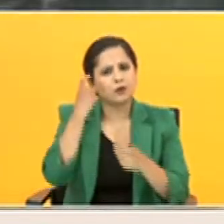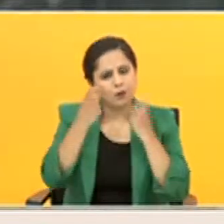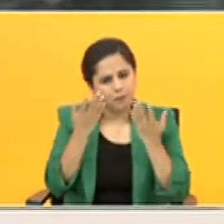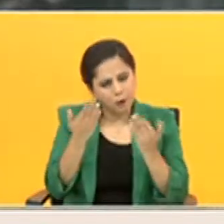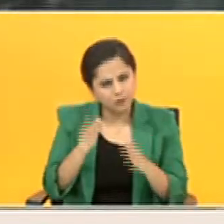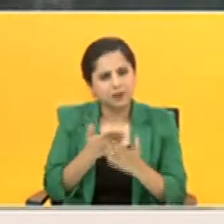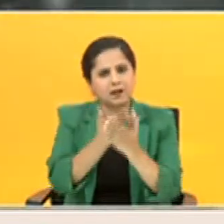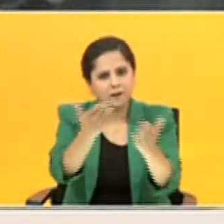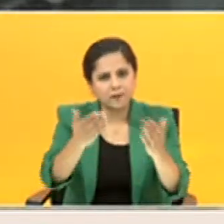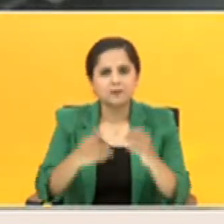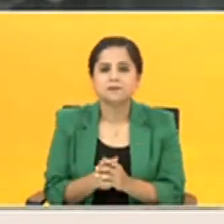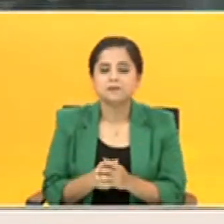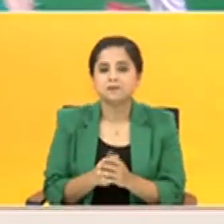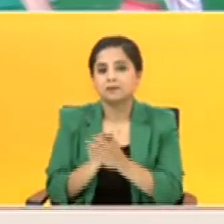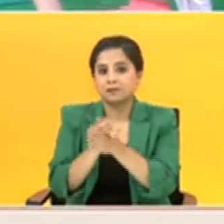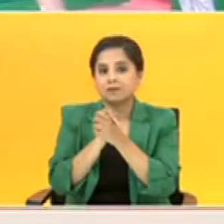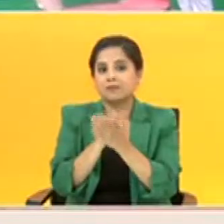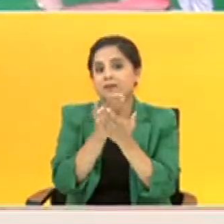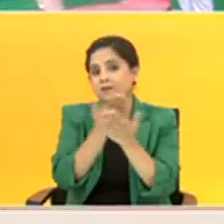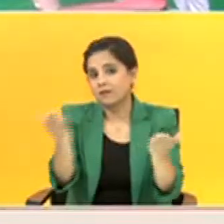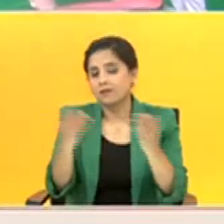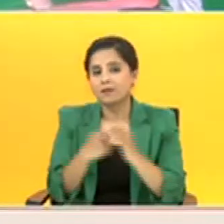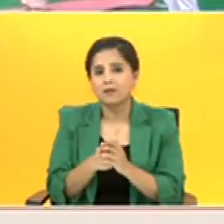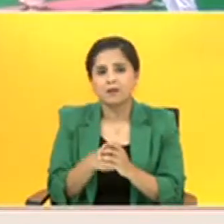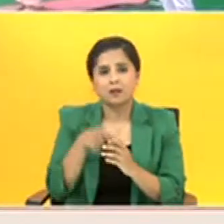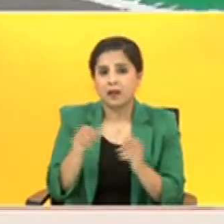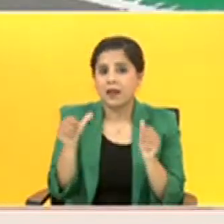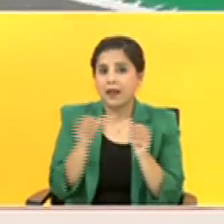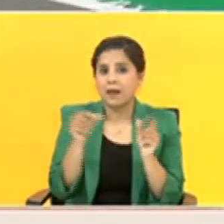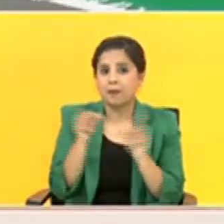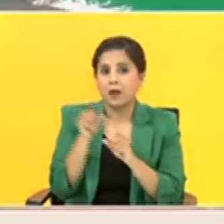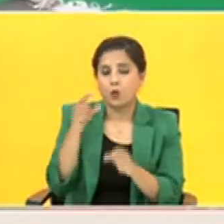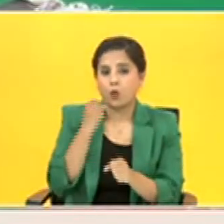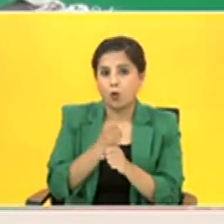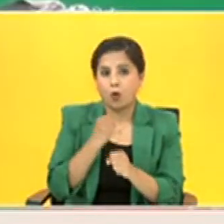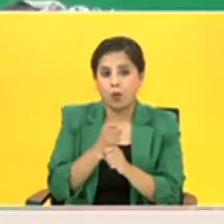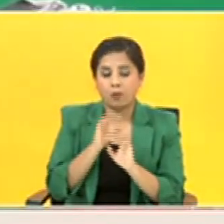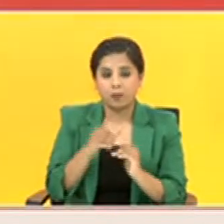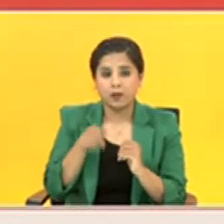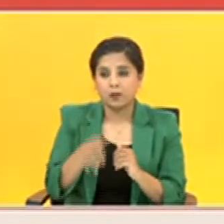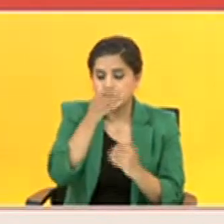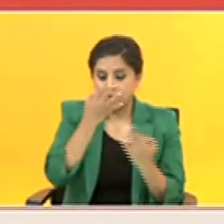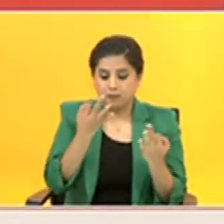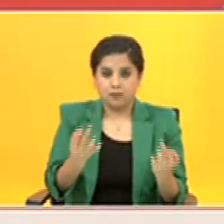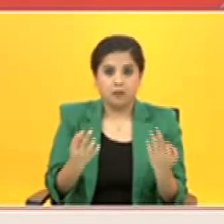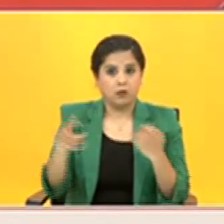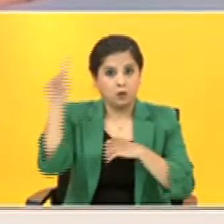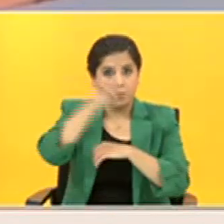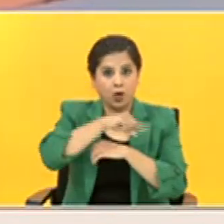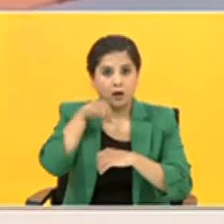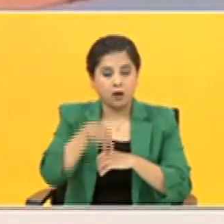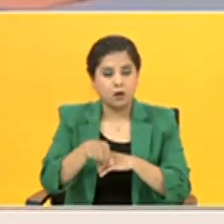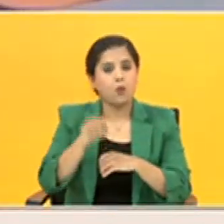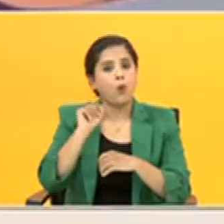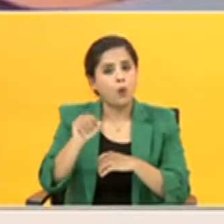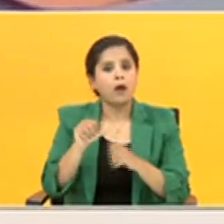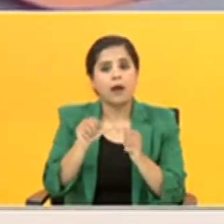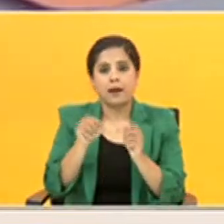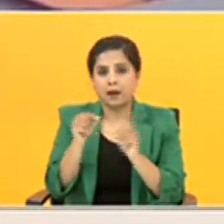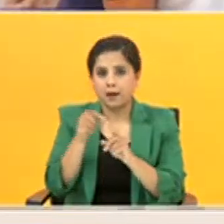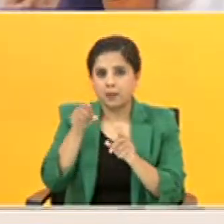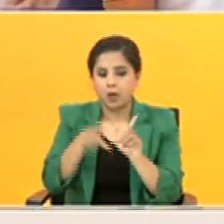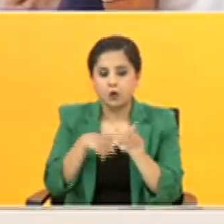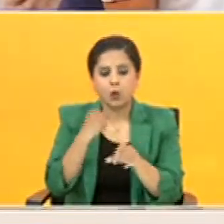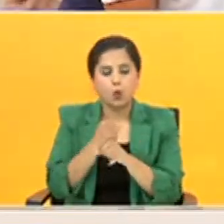हैं। साथियों, आंध्र प्रदेश की सरकार ने योग आंध्र अभियान शुरू किया है।